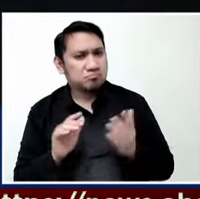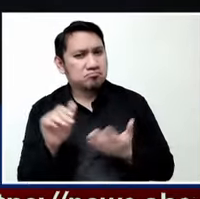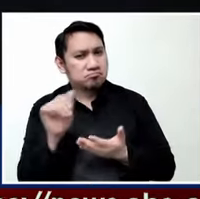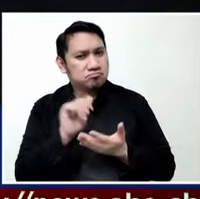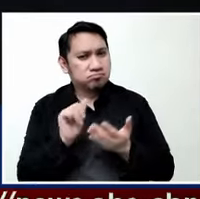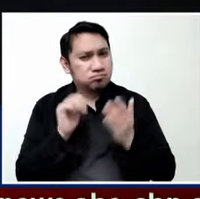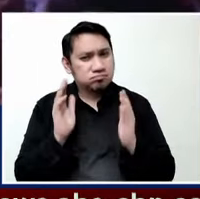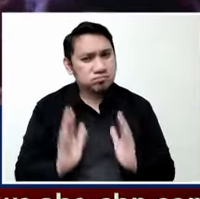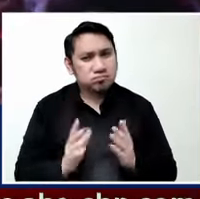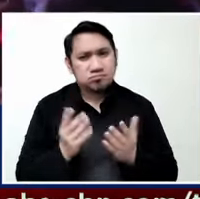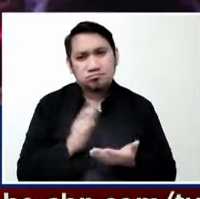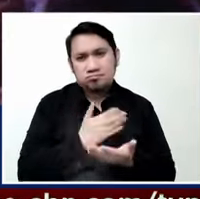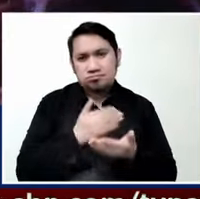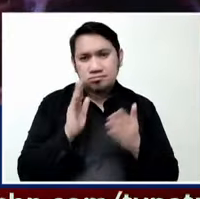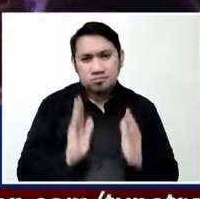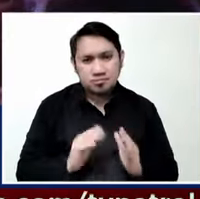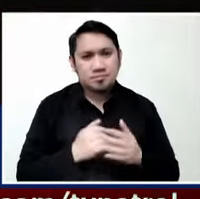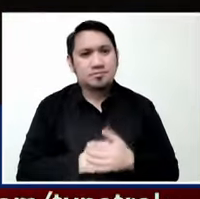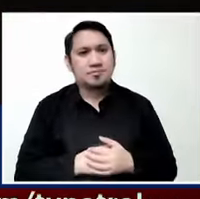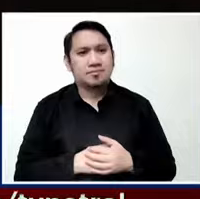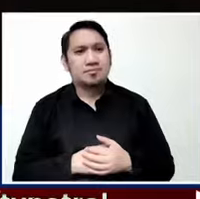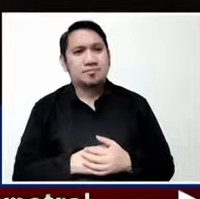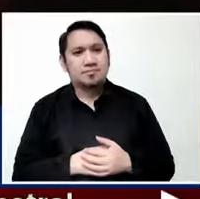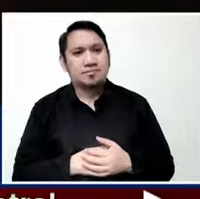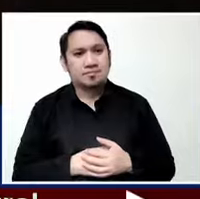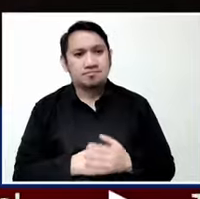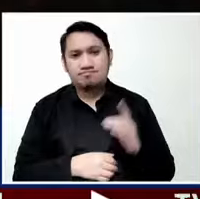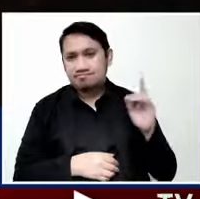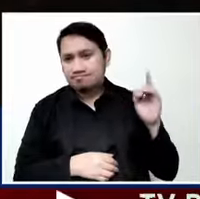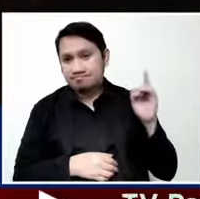si Zach Tabudlo at El Gama Penumbra,